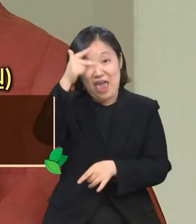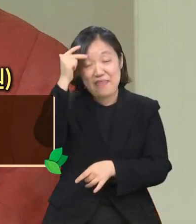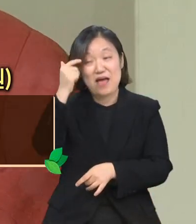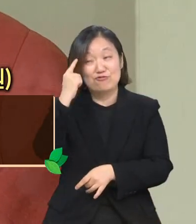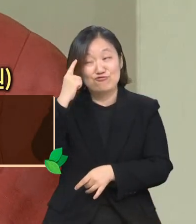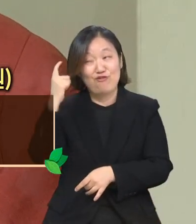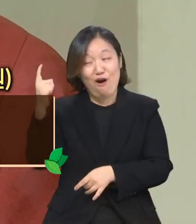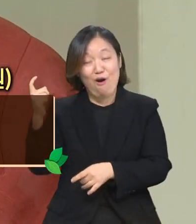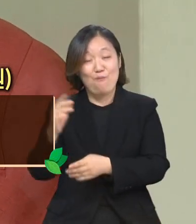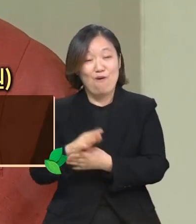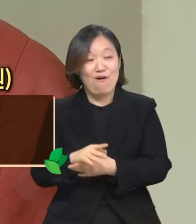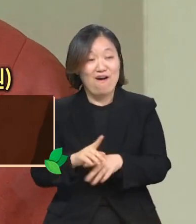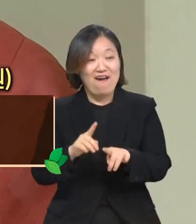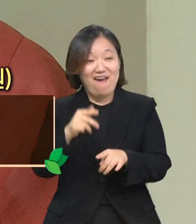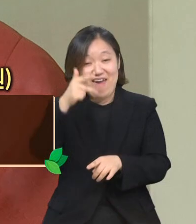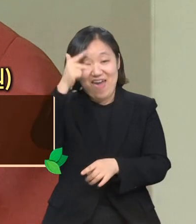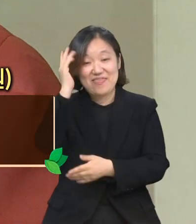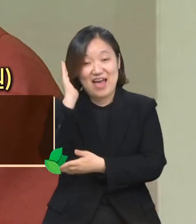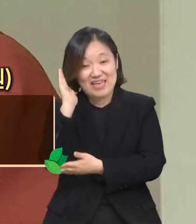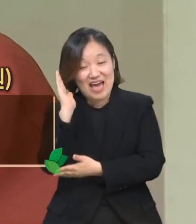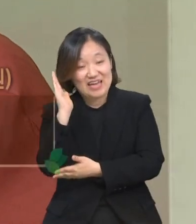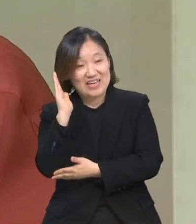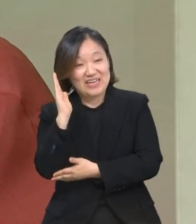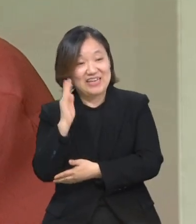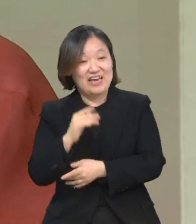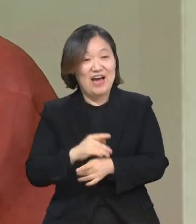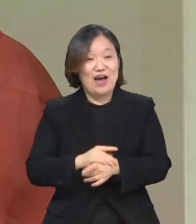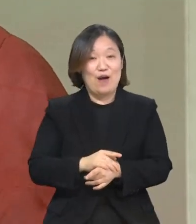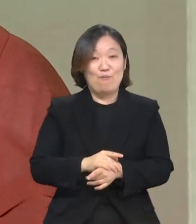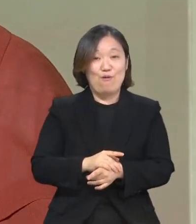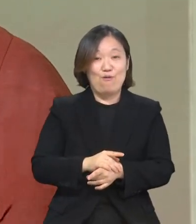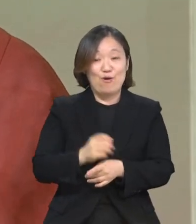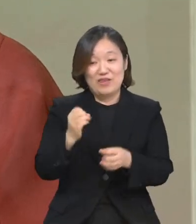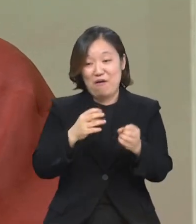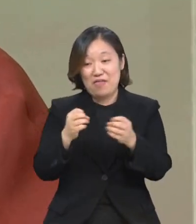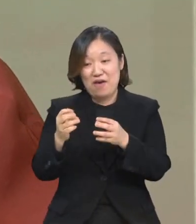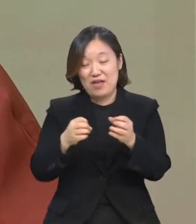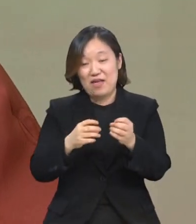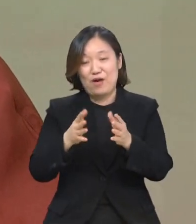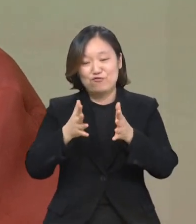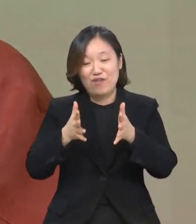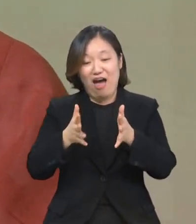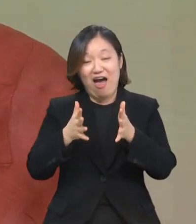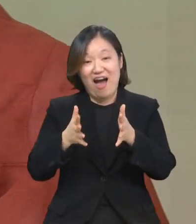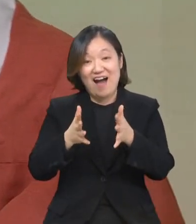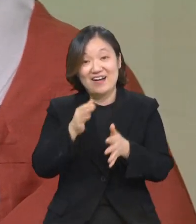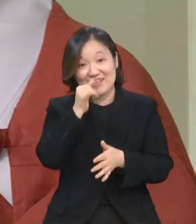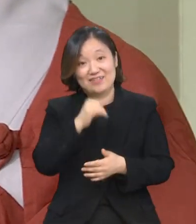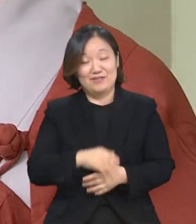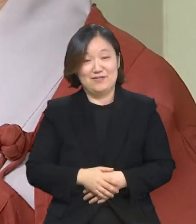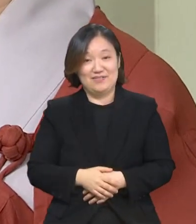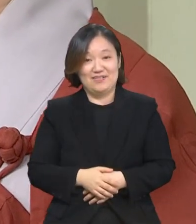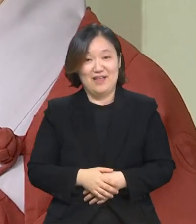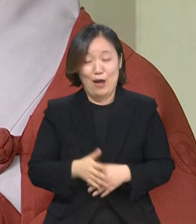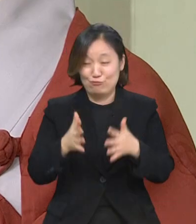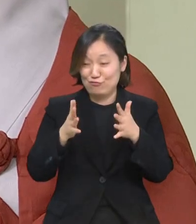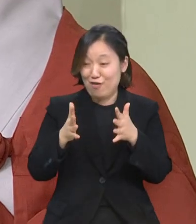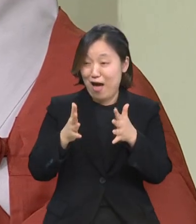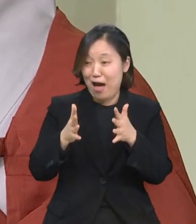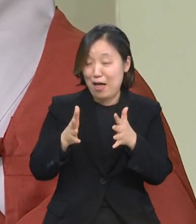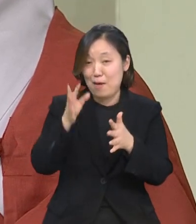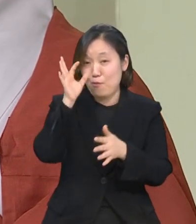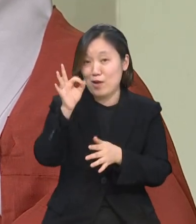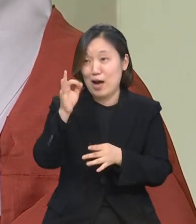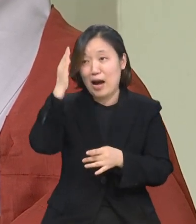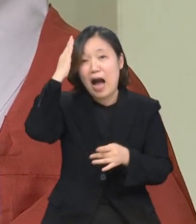어떻고 뭐가 어떻고 뭐가 어땠는데 세월이 참 빠르다 뭐 이러면서 얘기를 했겠죠 이야기하다 보니까 밤이